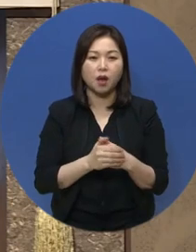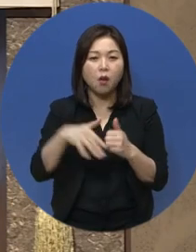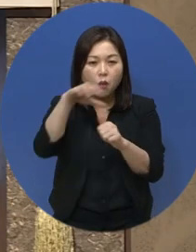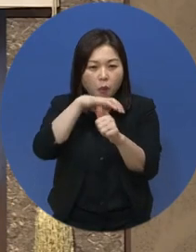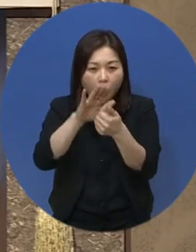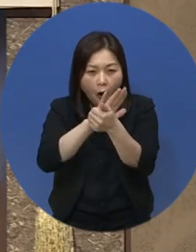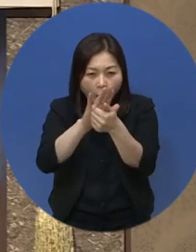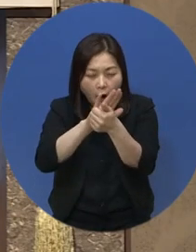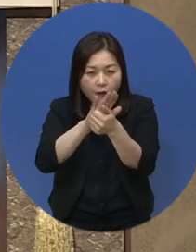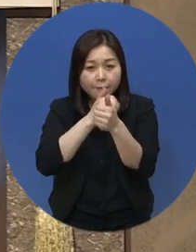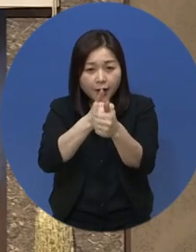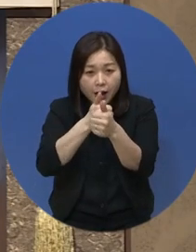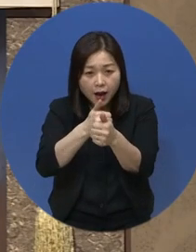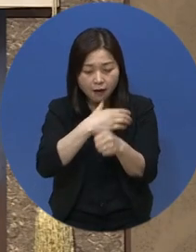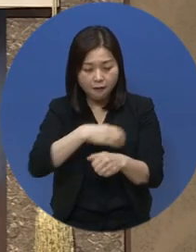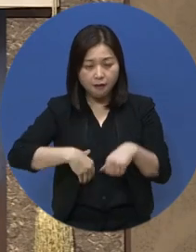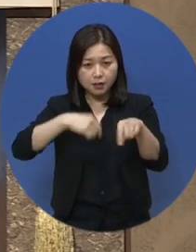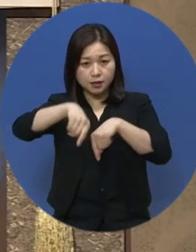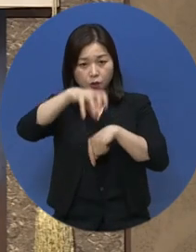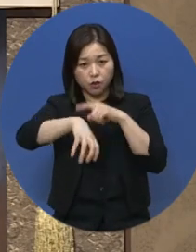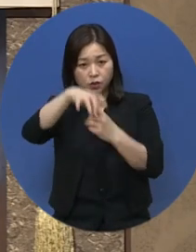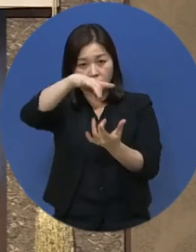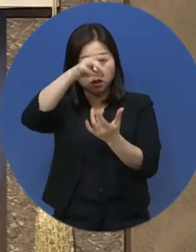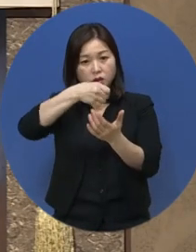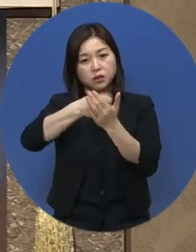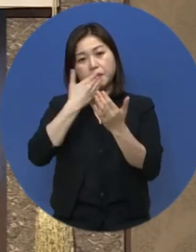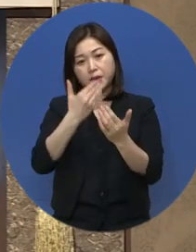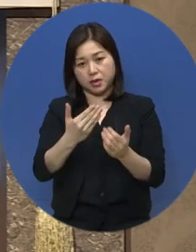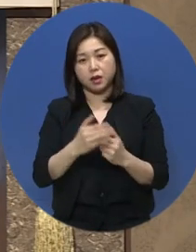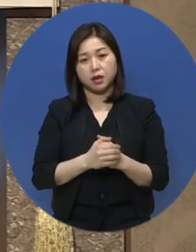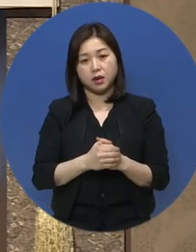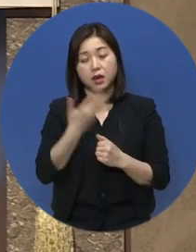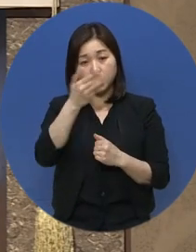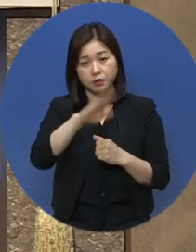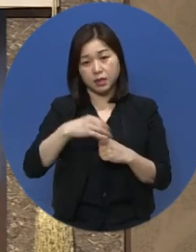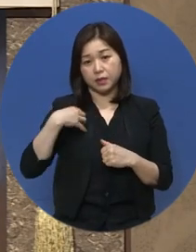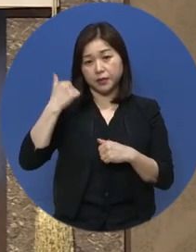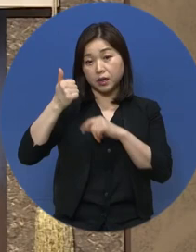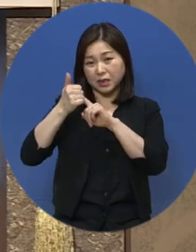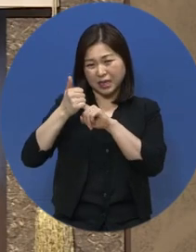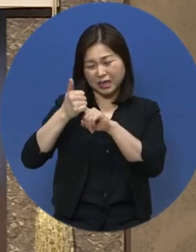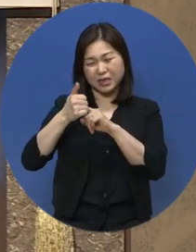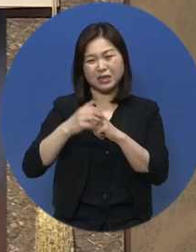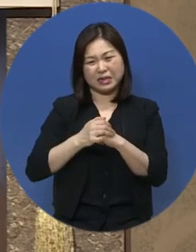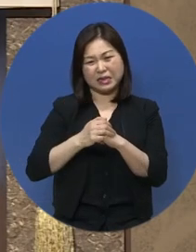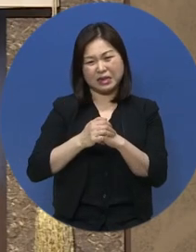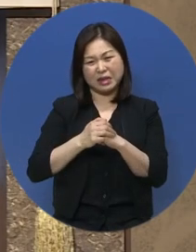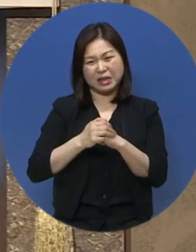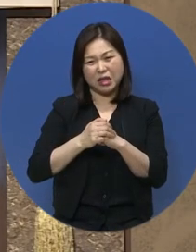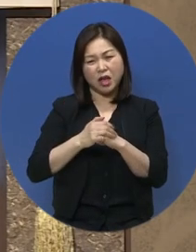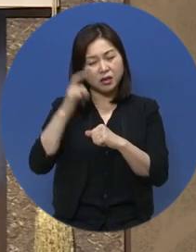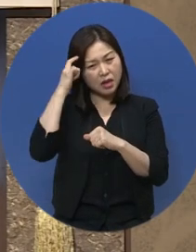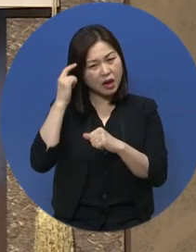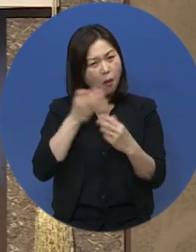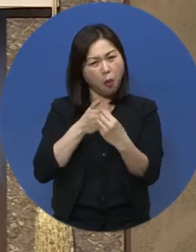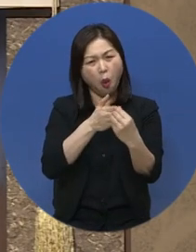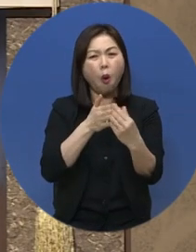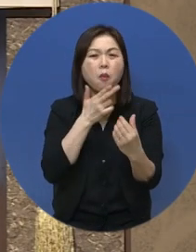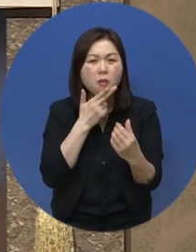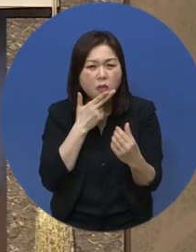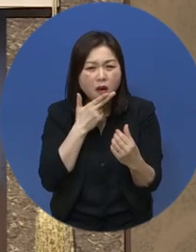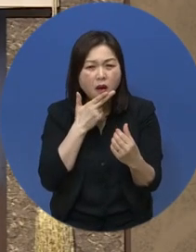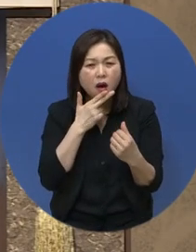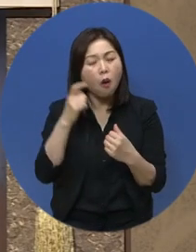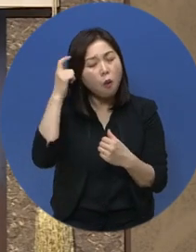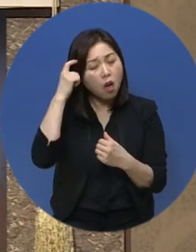지자체에서 선택을 할 수 있긴 되어 있어요. 아. 그런데 아무래도 지바 지자체의 담당자들은 보수적일 수밖에 없어요. 네. 왜냐하면 책임의 소재가